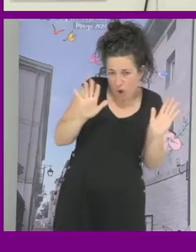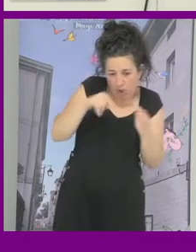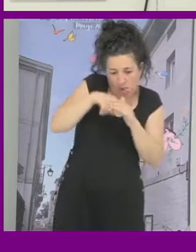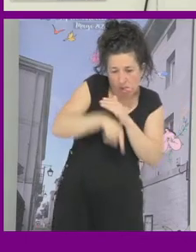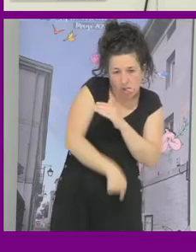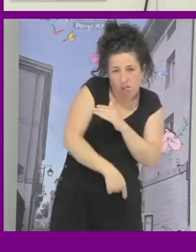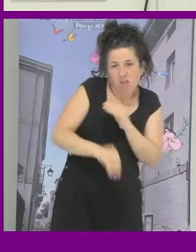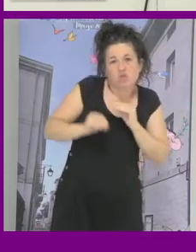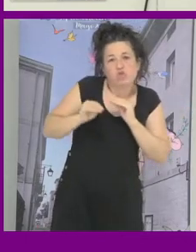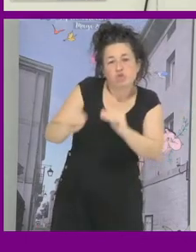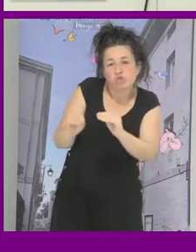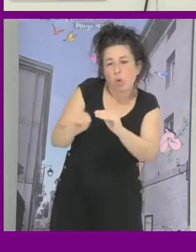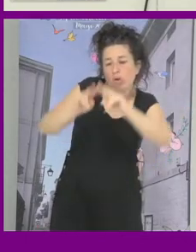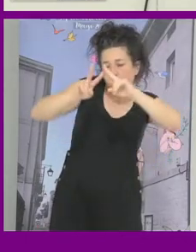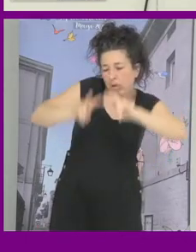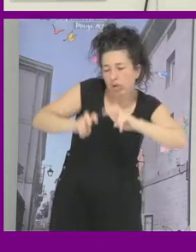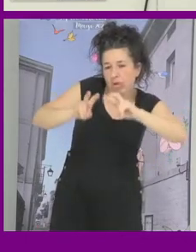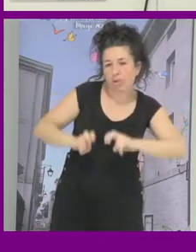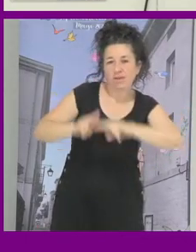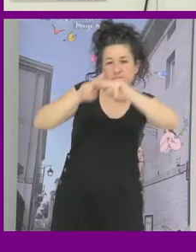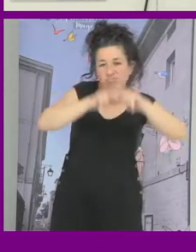Wittigen pentsamenduaren, ez,